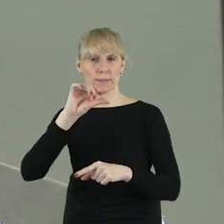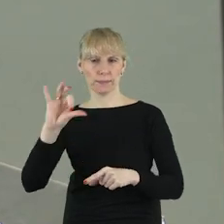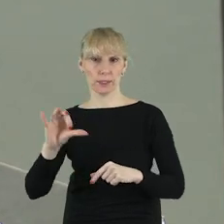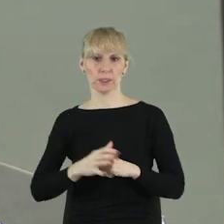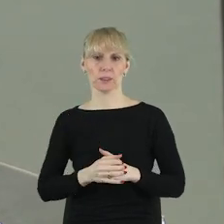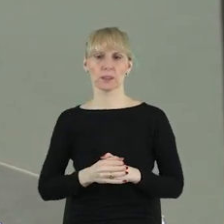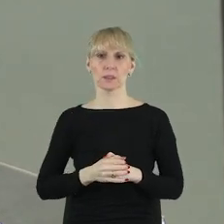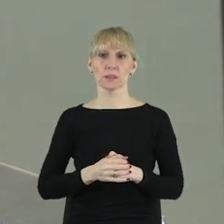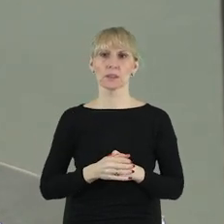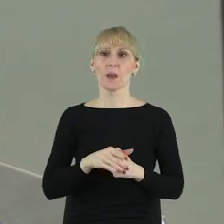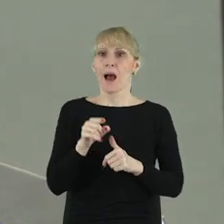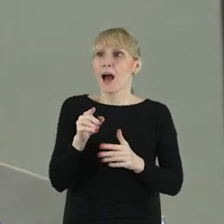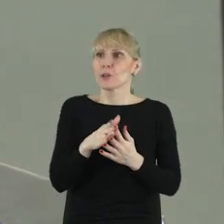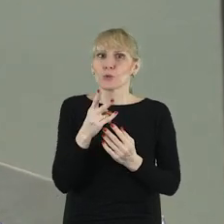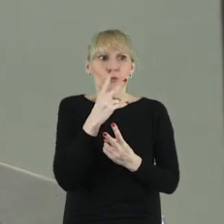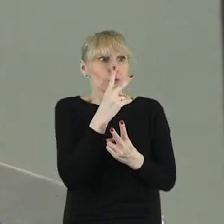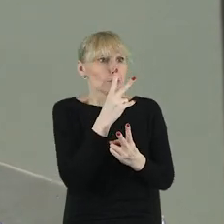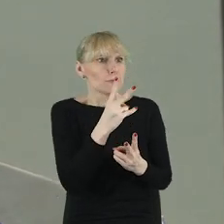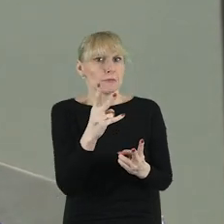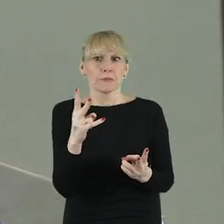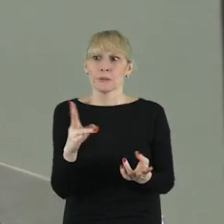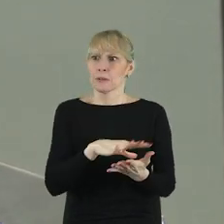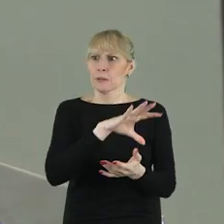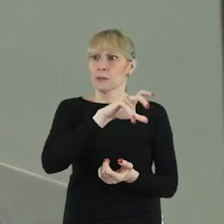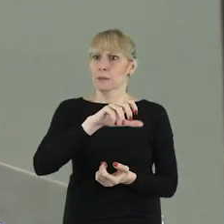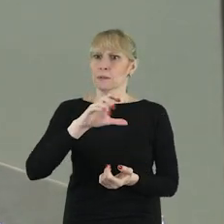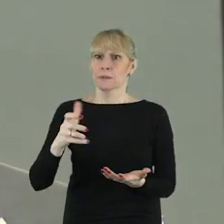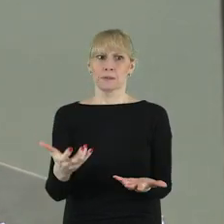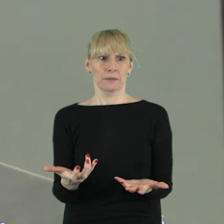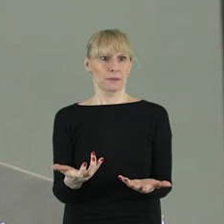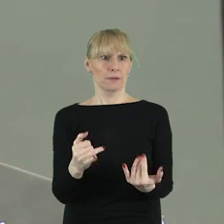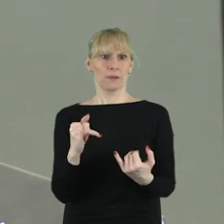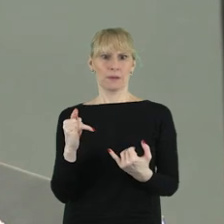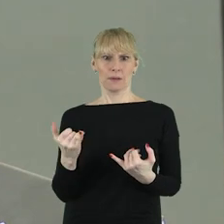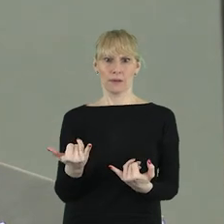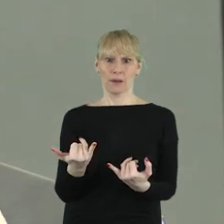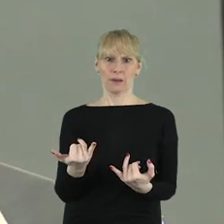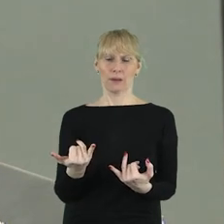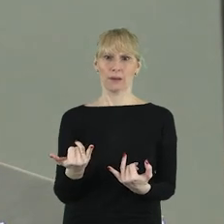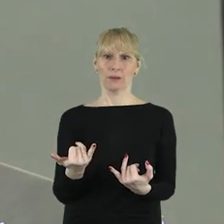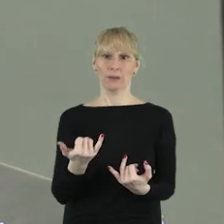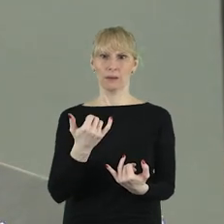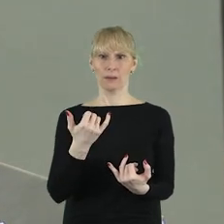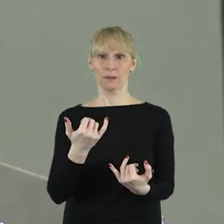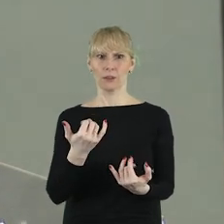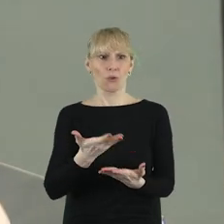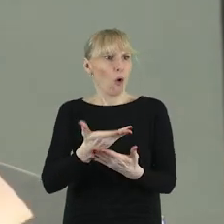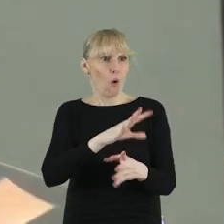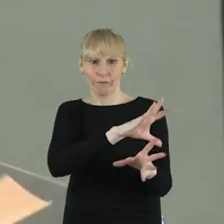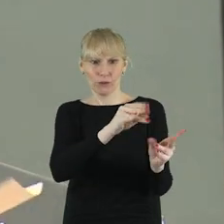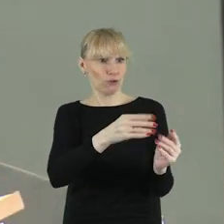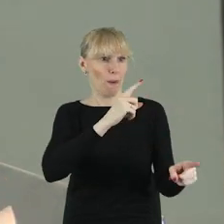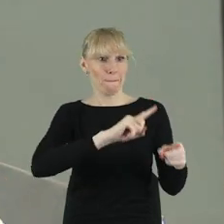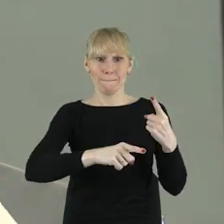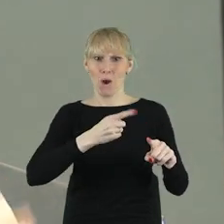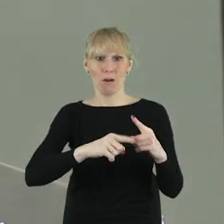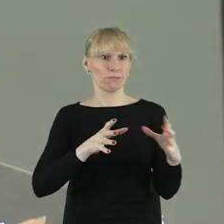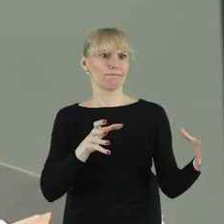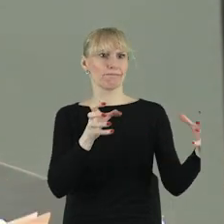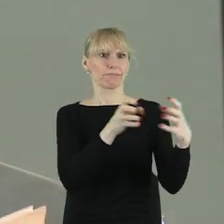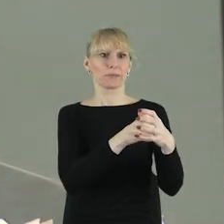tych różnych interesariuszy i patrzenia, nie patrzenia na barwy polityczne, dosyć specyficzne, jak państwo